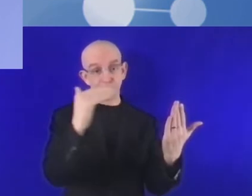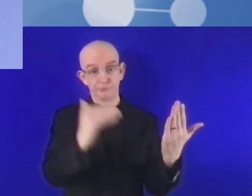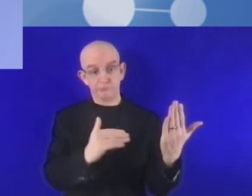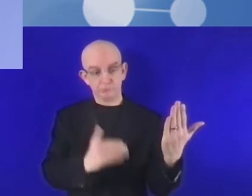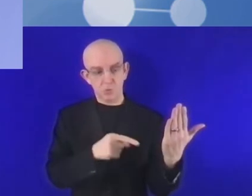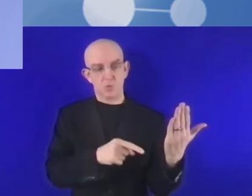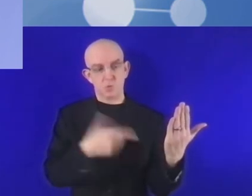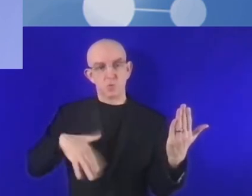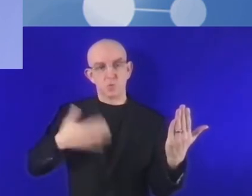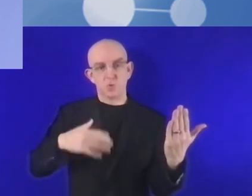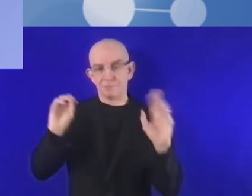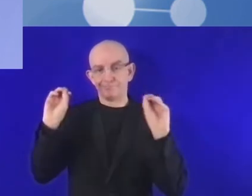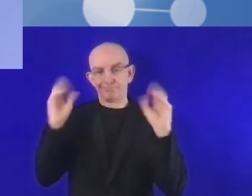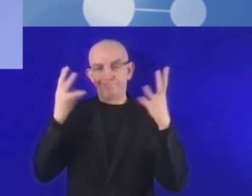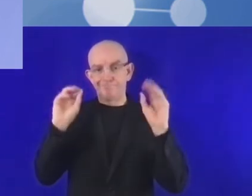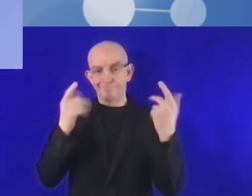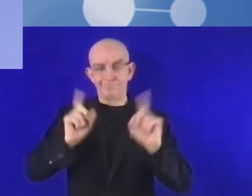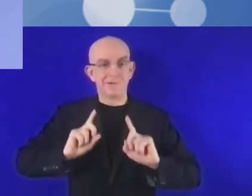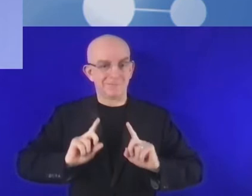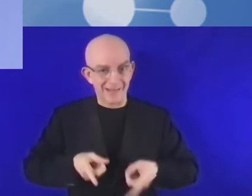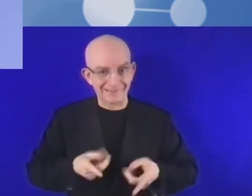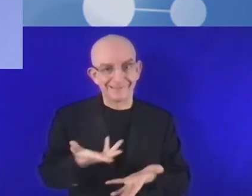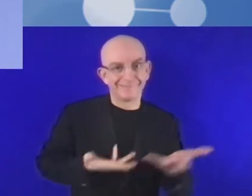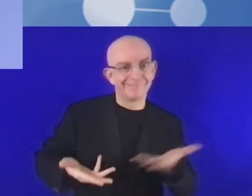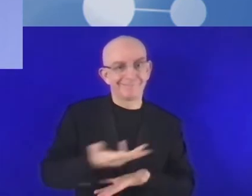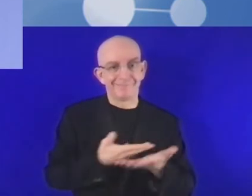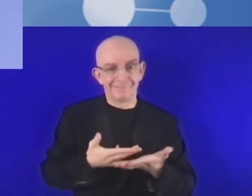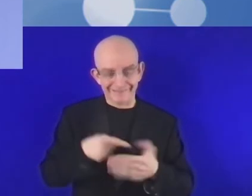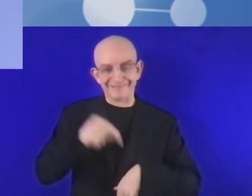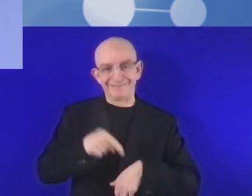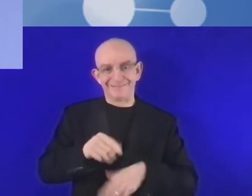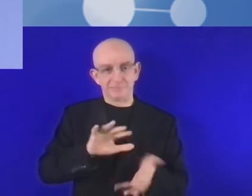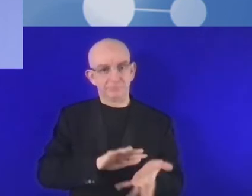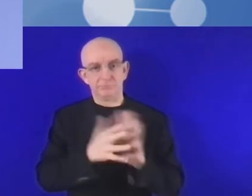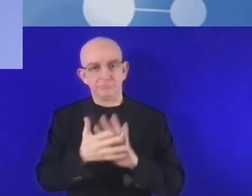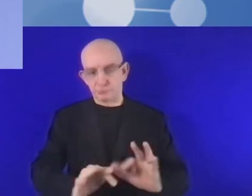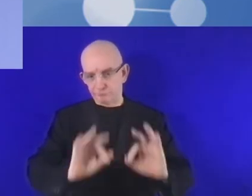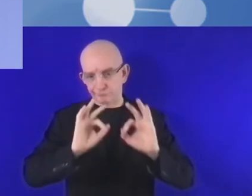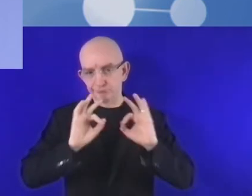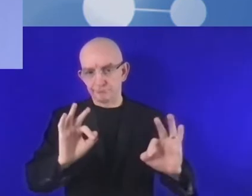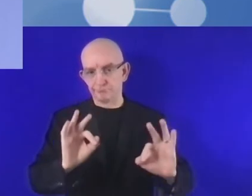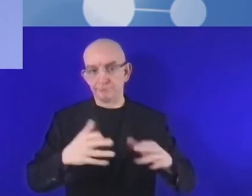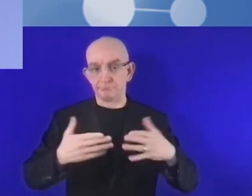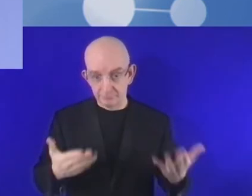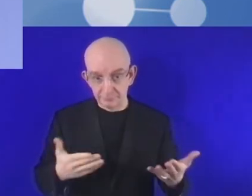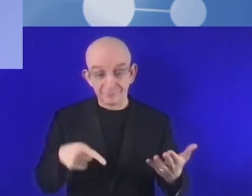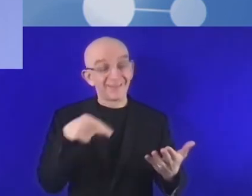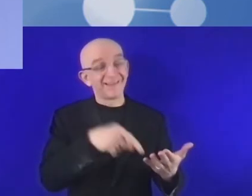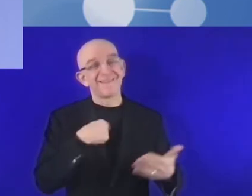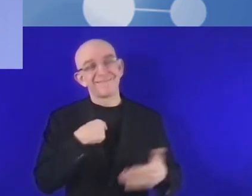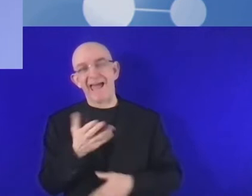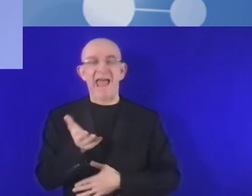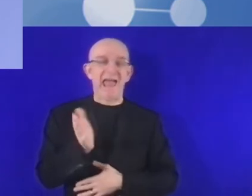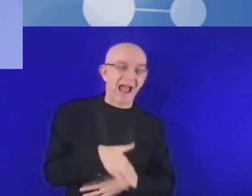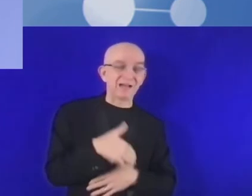快速的、非常坚定的、勇敢的措施，使得数字化转型可能成为成功。如果我们不